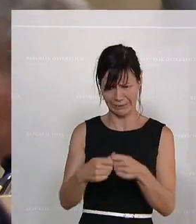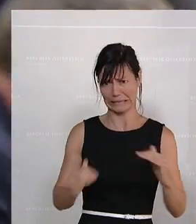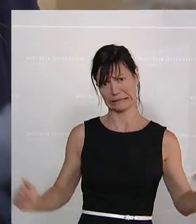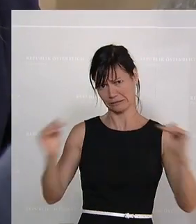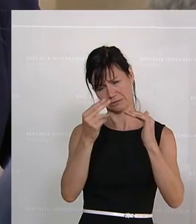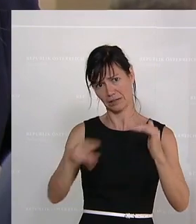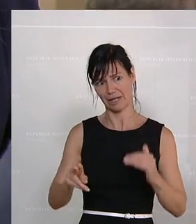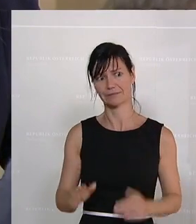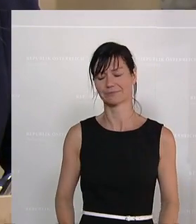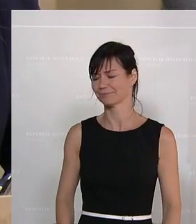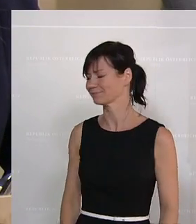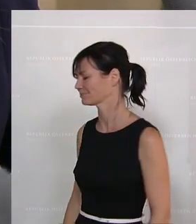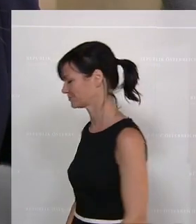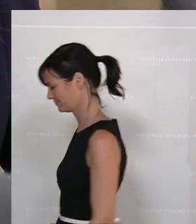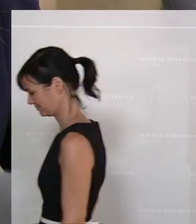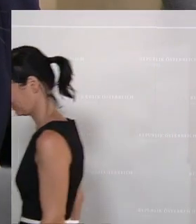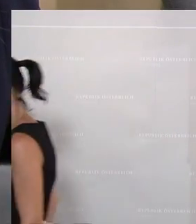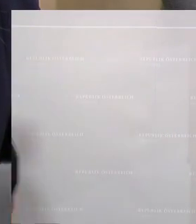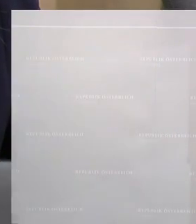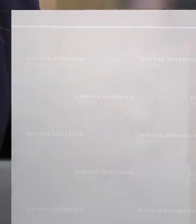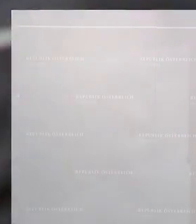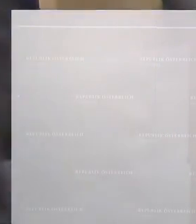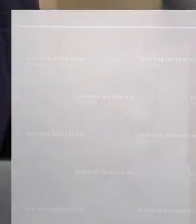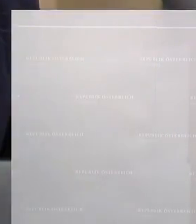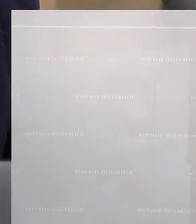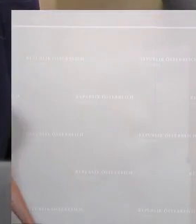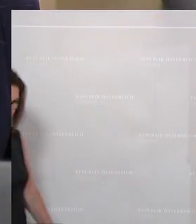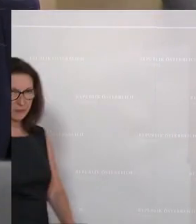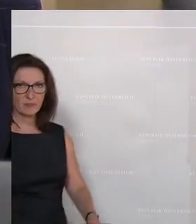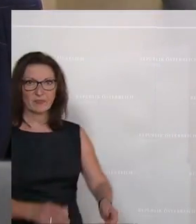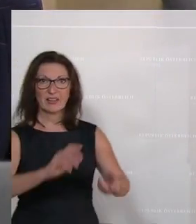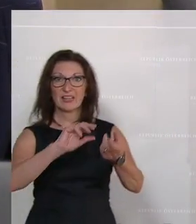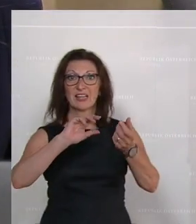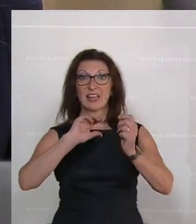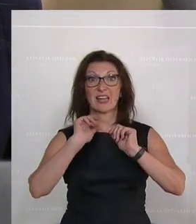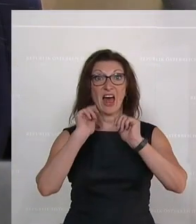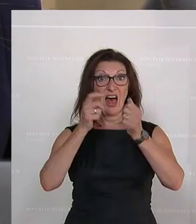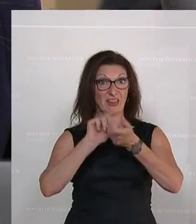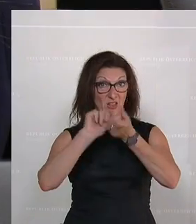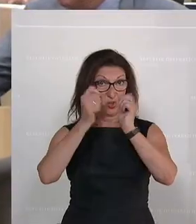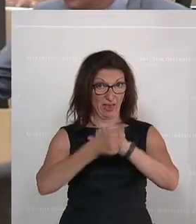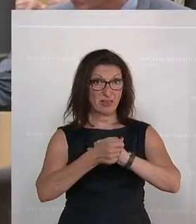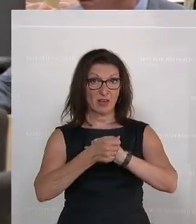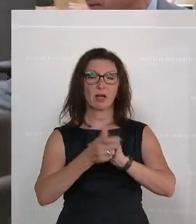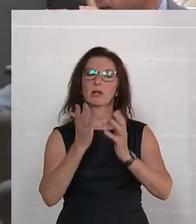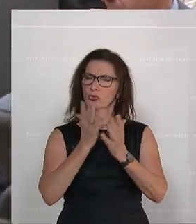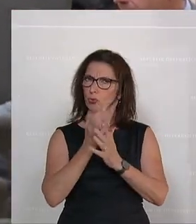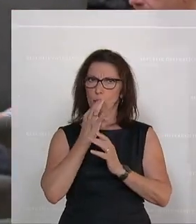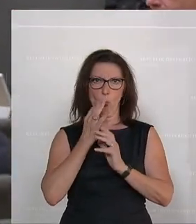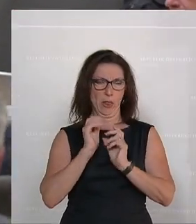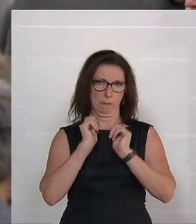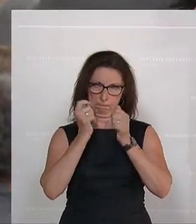der ak sozialsprecher der neos er kritisierte einmalzahlungen des anti teuerung spy kids der regierung